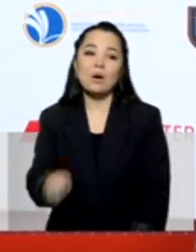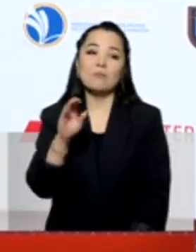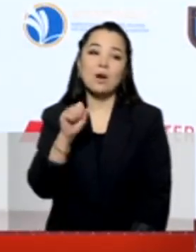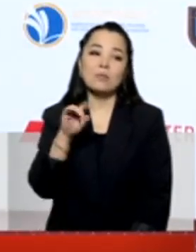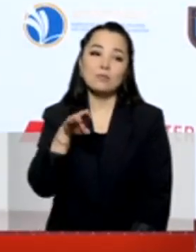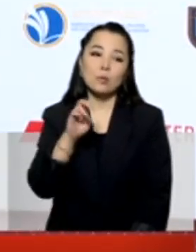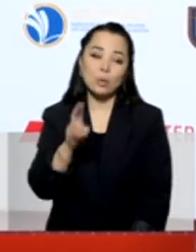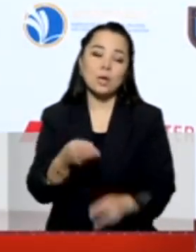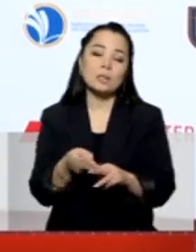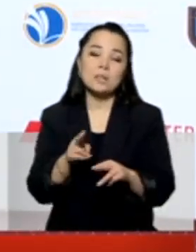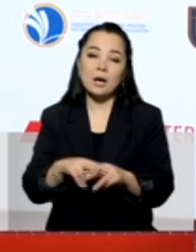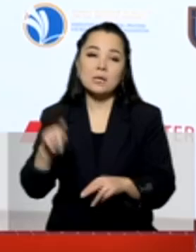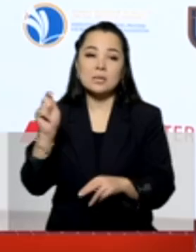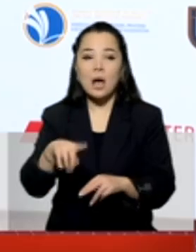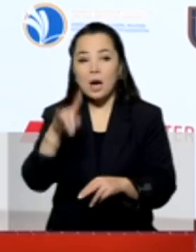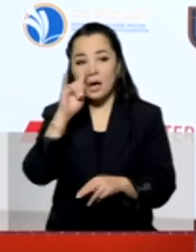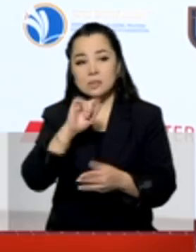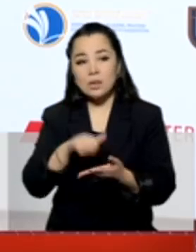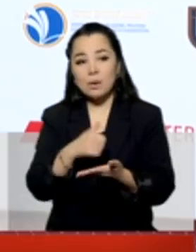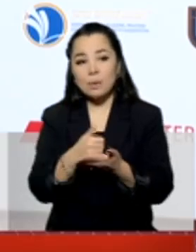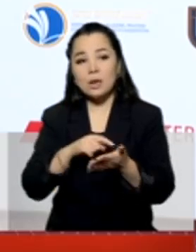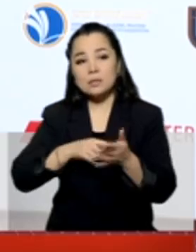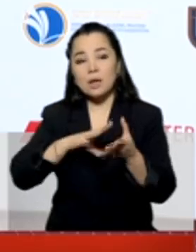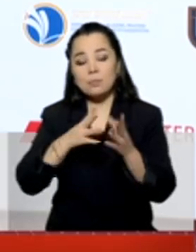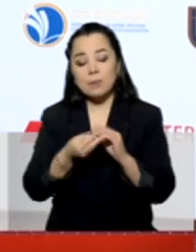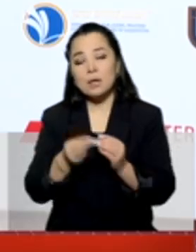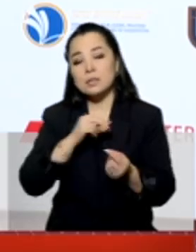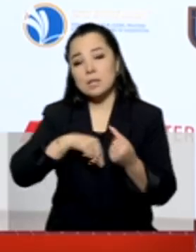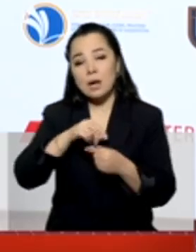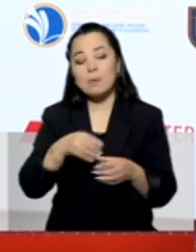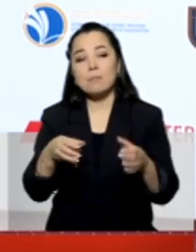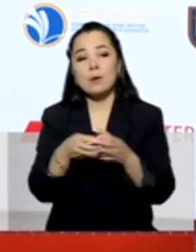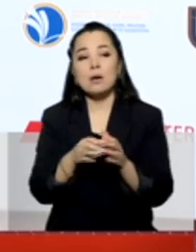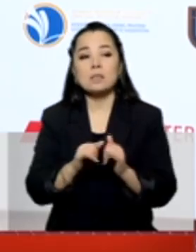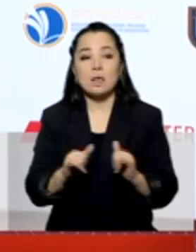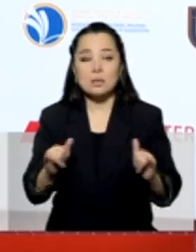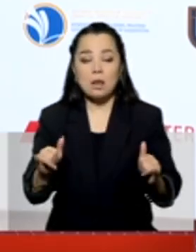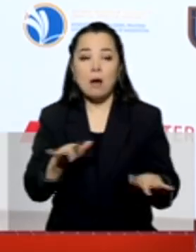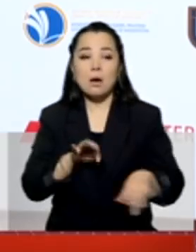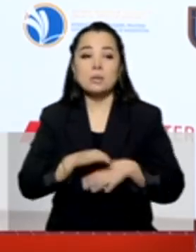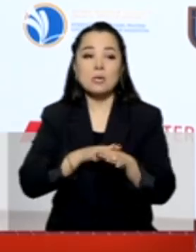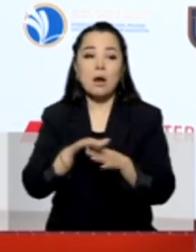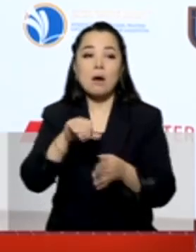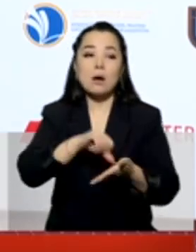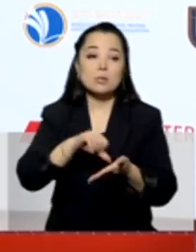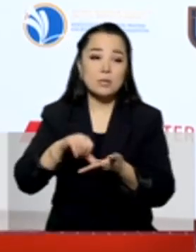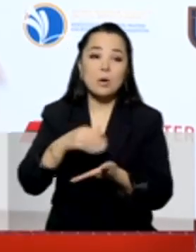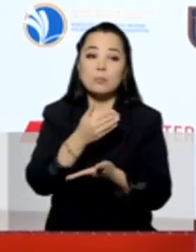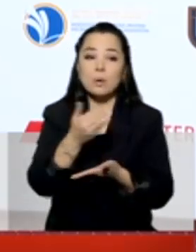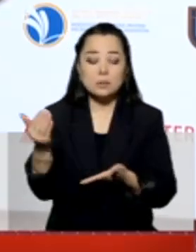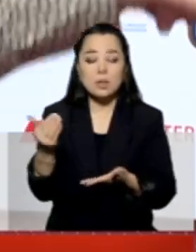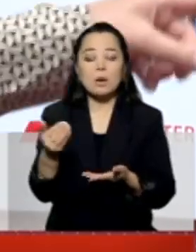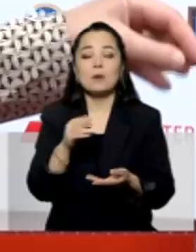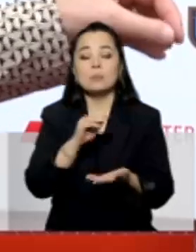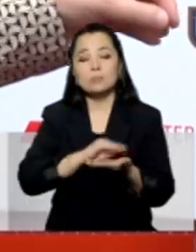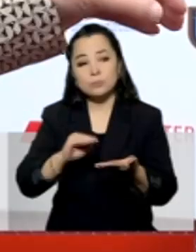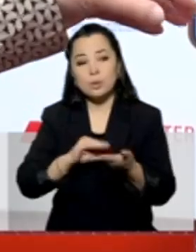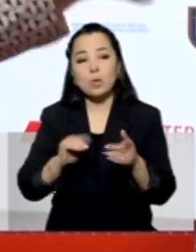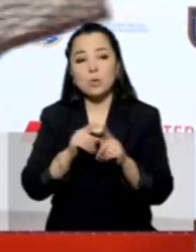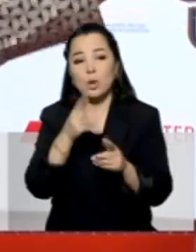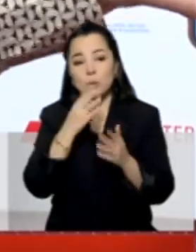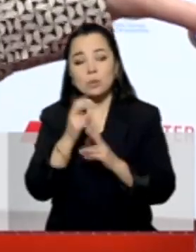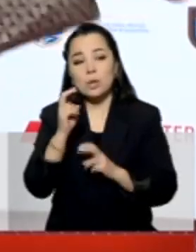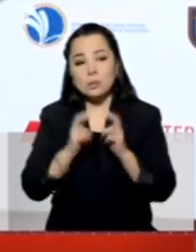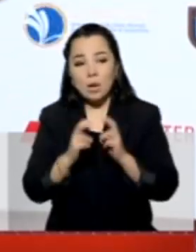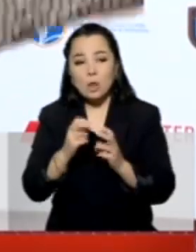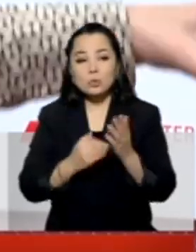Франкфурттан Қазақстанға келудегі басты мақсатымыз іскерлік байланысты арттыру. Алғаш рет халықаралық шараға қатысса да сіздердің баспагерлеріңіз өз өнімдерін